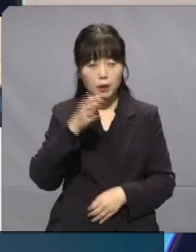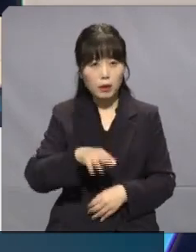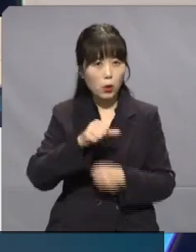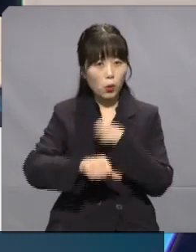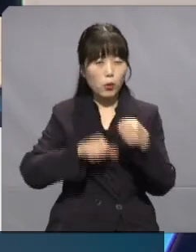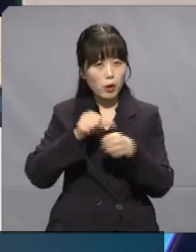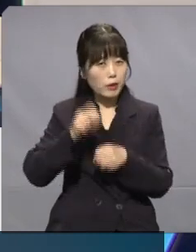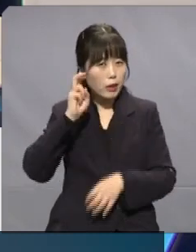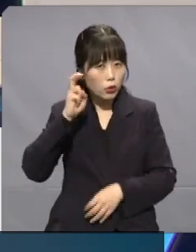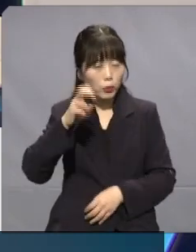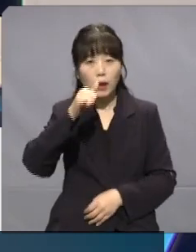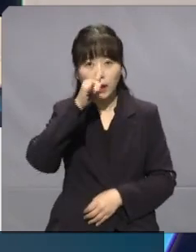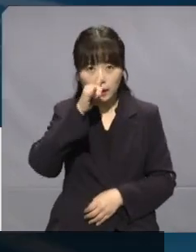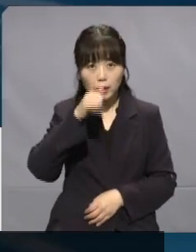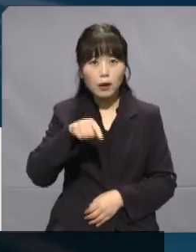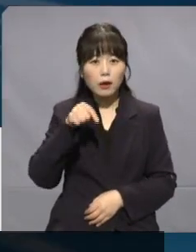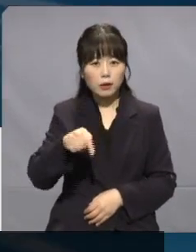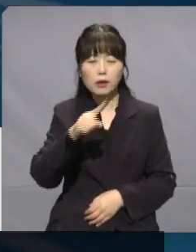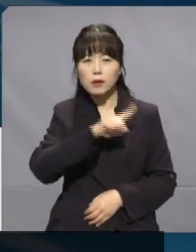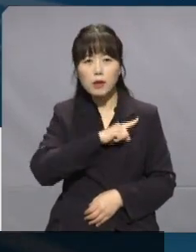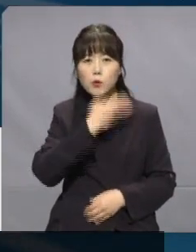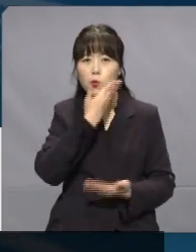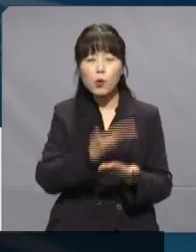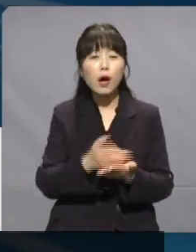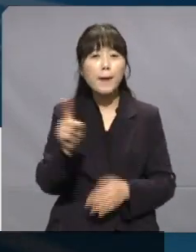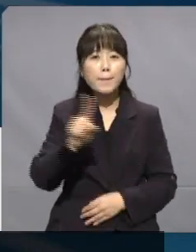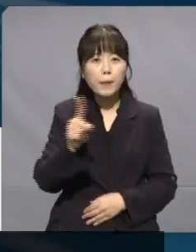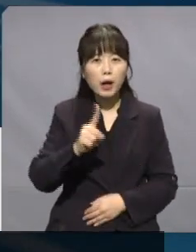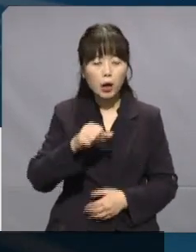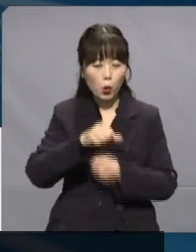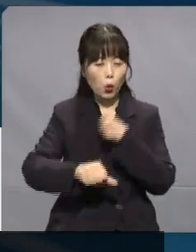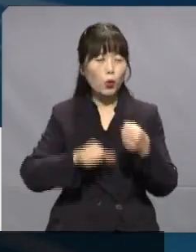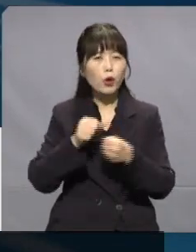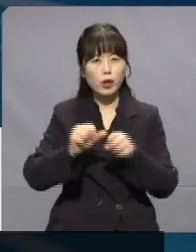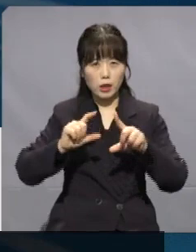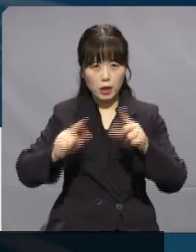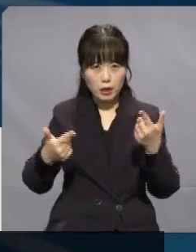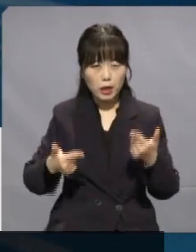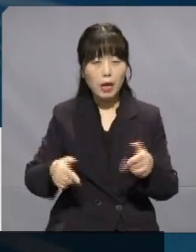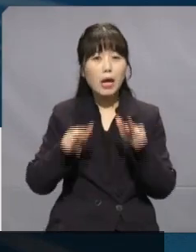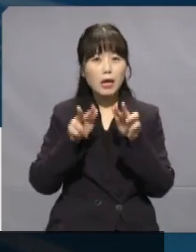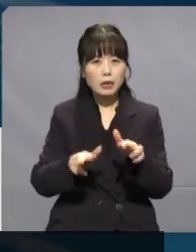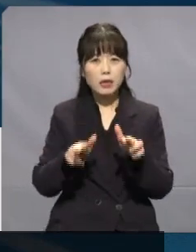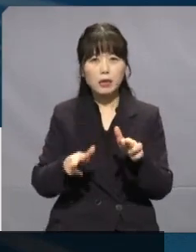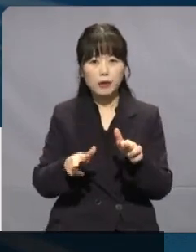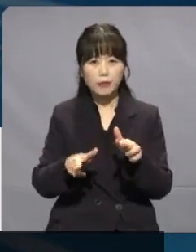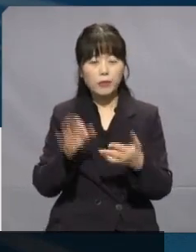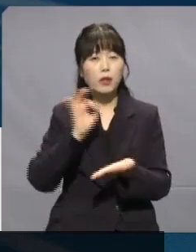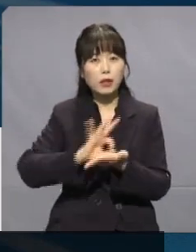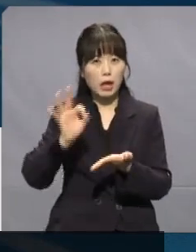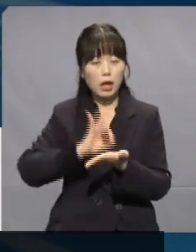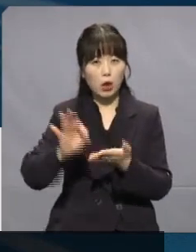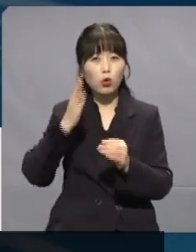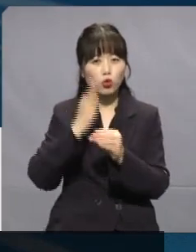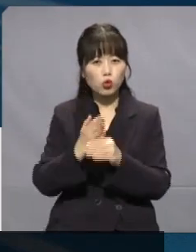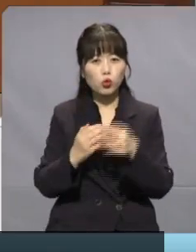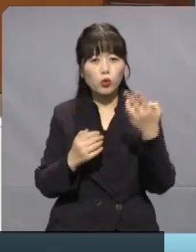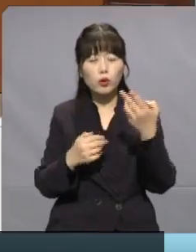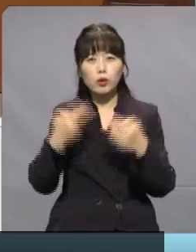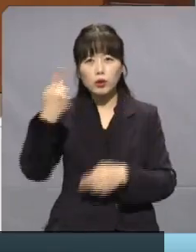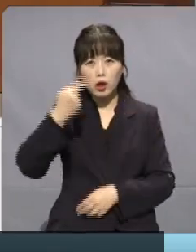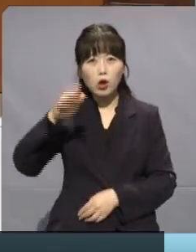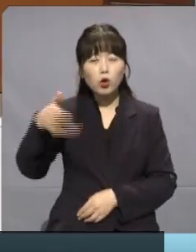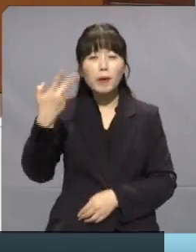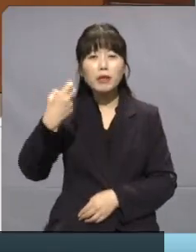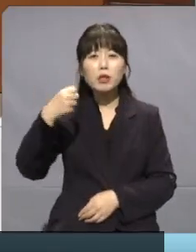5년식 우리가 추계를 하지 않습니까 근데 제일 중요한 것은 5년이 아니라 지금 스웨덴에서 75년을